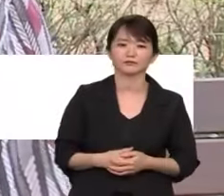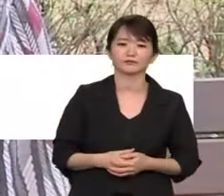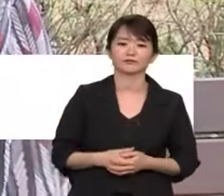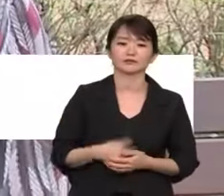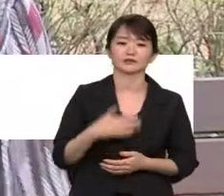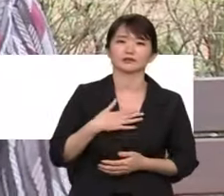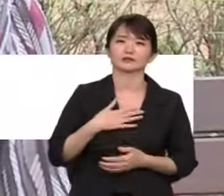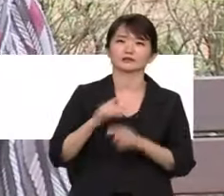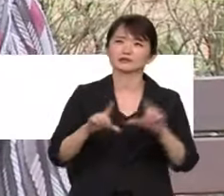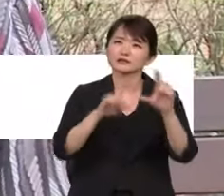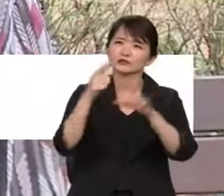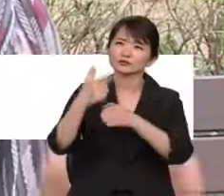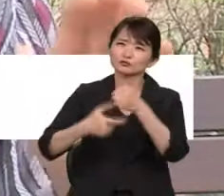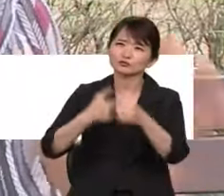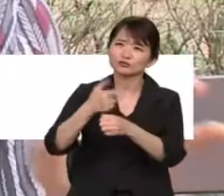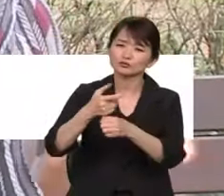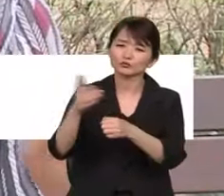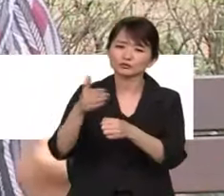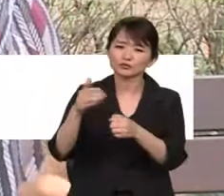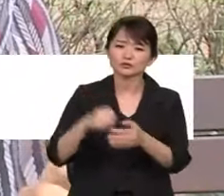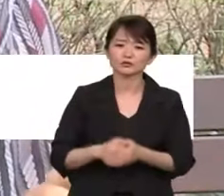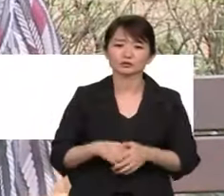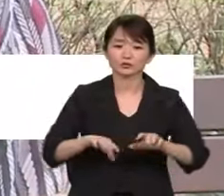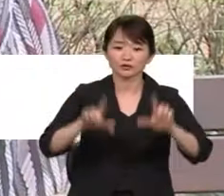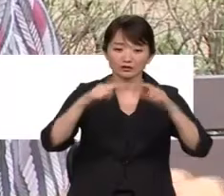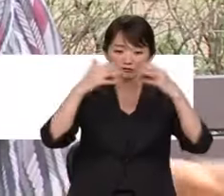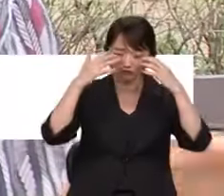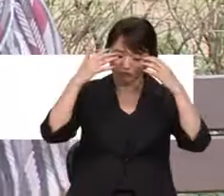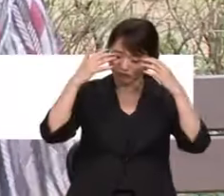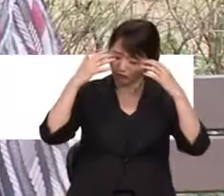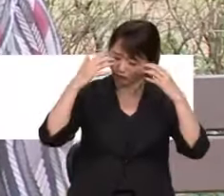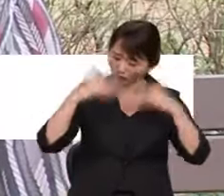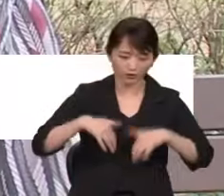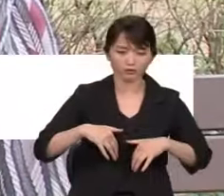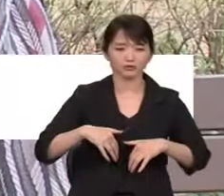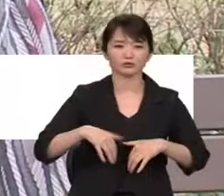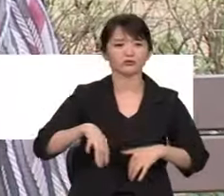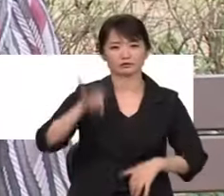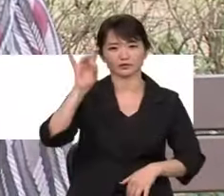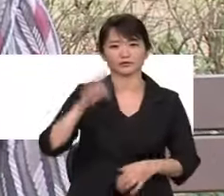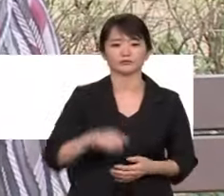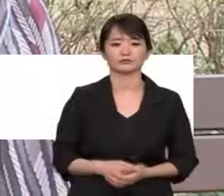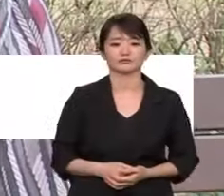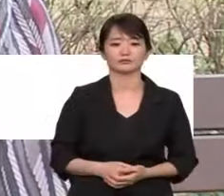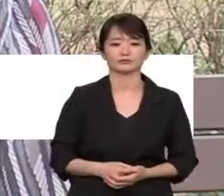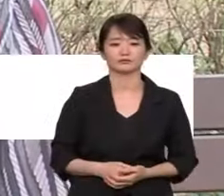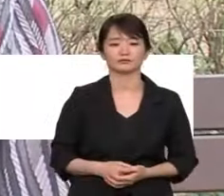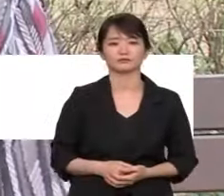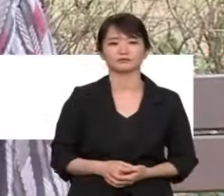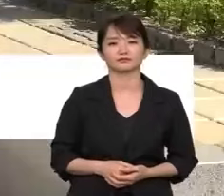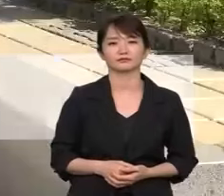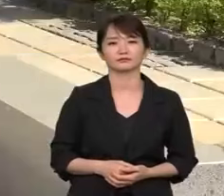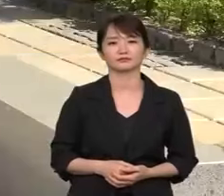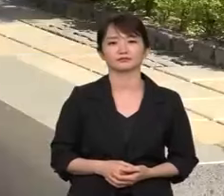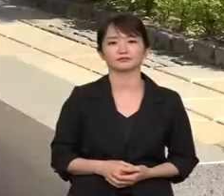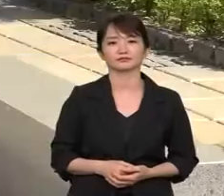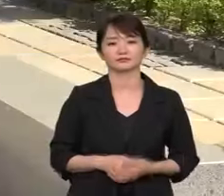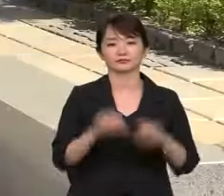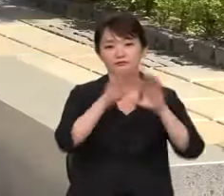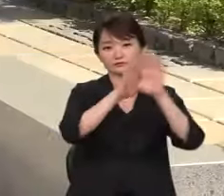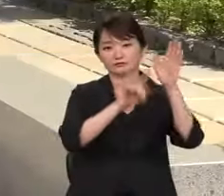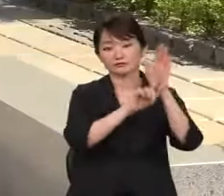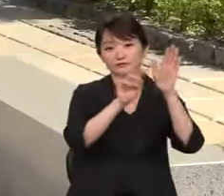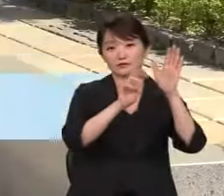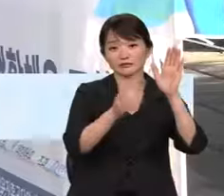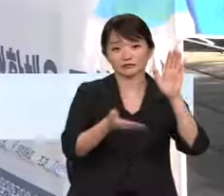가까이 이상 살았는데 이 올해같이 더운 거는 많이 못 느껴봤어요. 올해는 참말로 더워요. 낮에